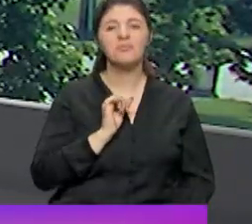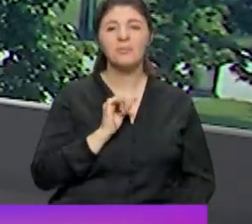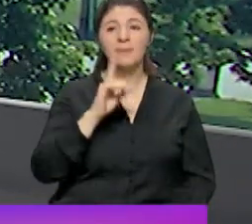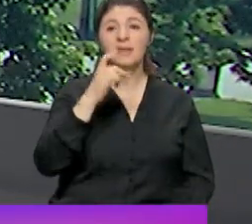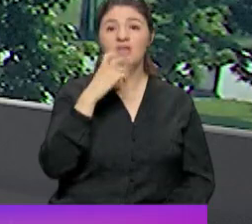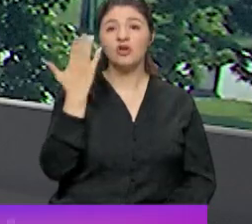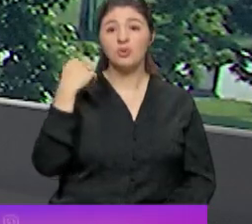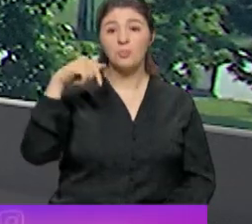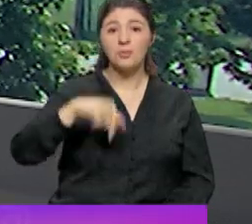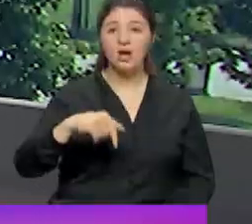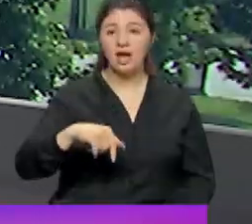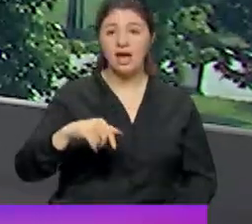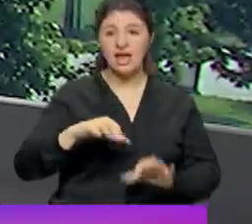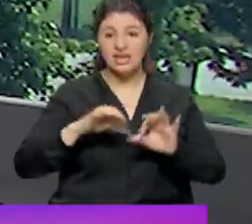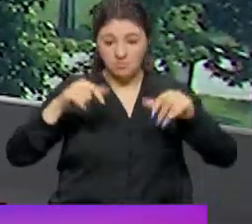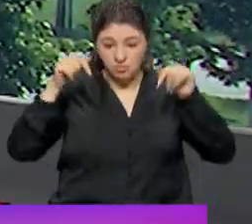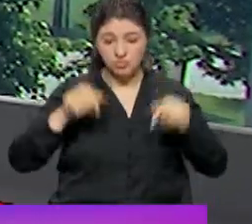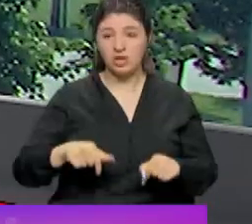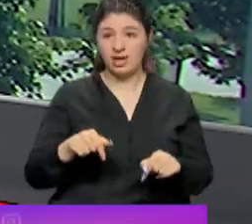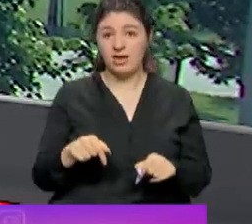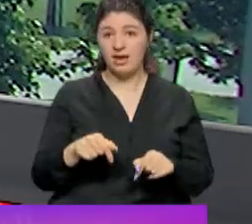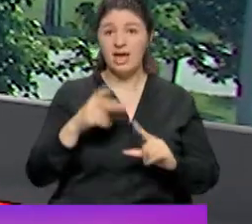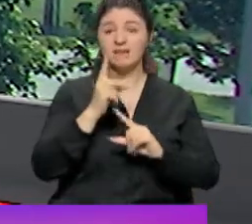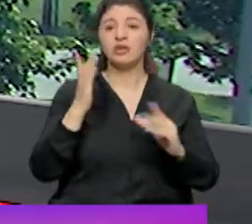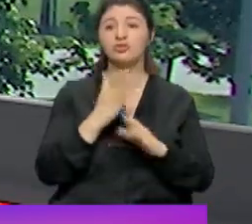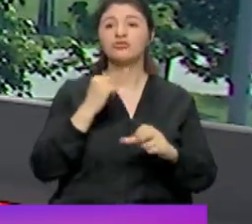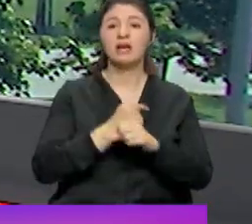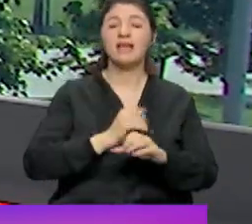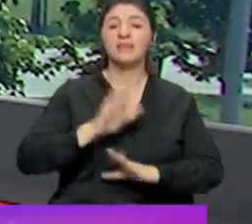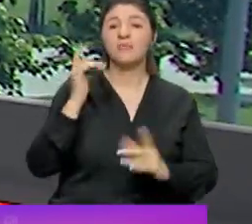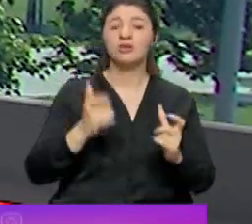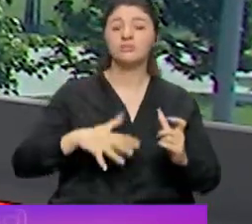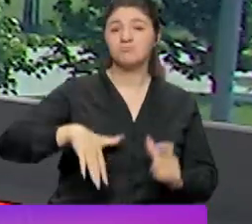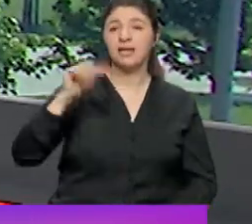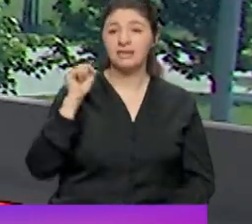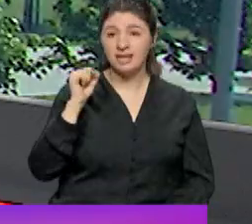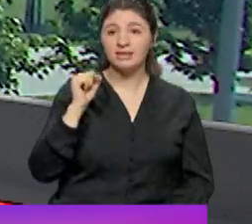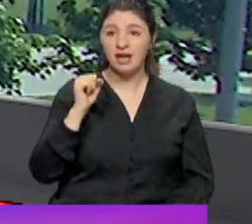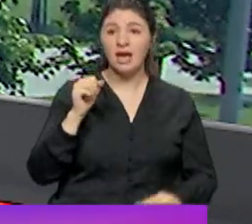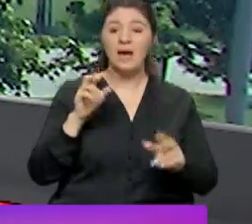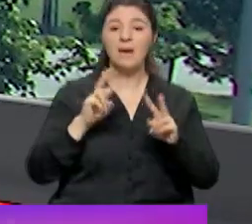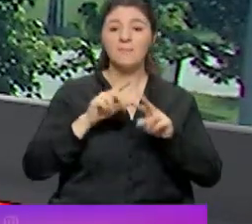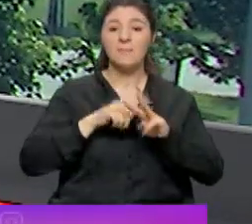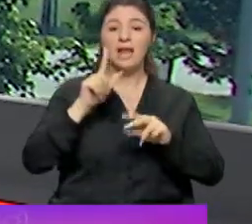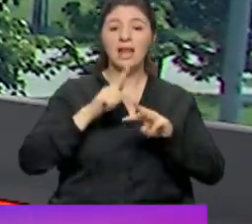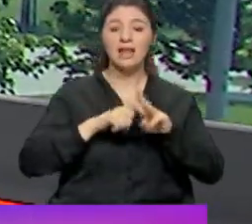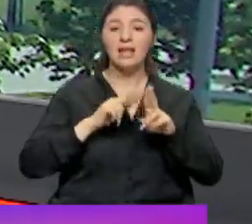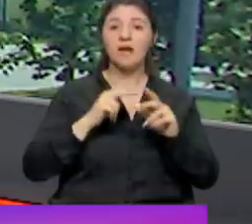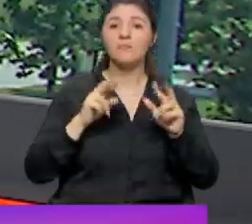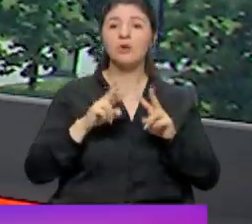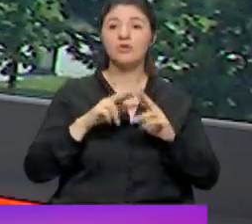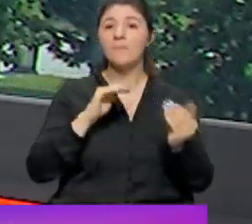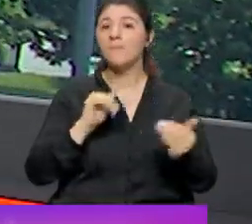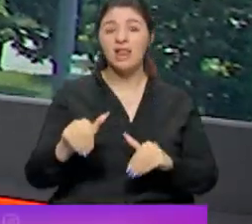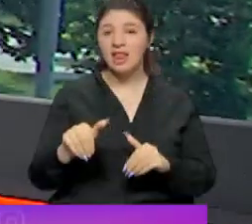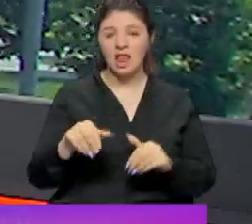Bu bir yıl önce buraya İsmail Küçükkaya demokrasi meydanında Melek mosso gelmişti